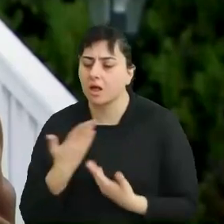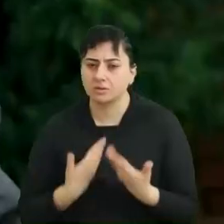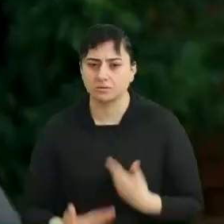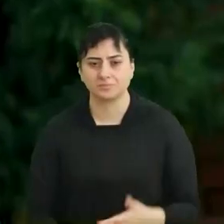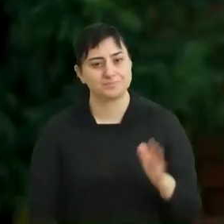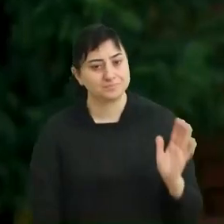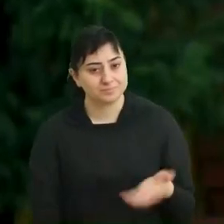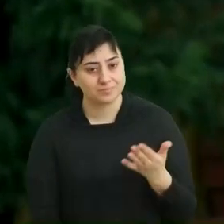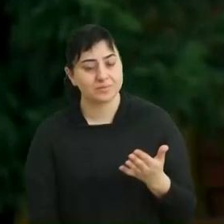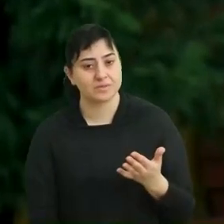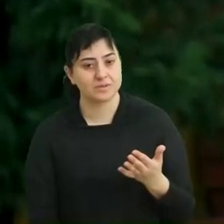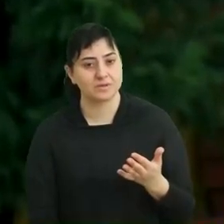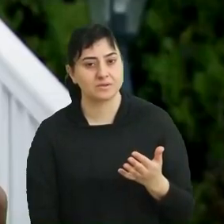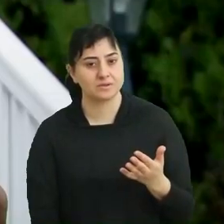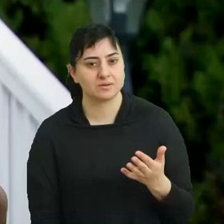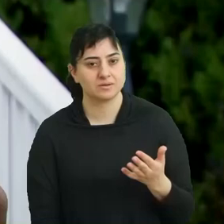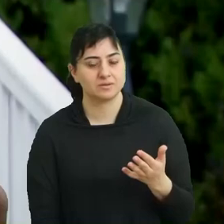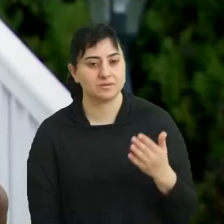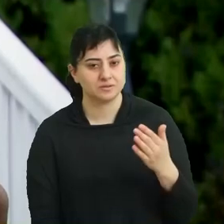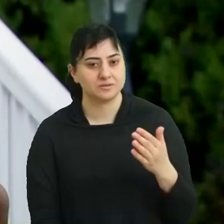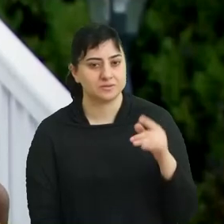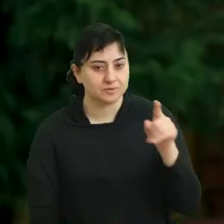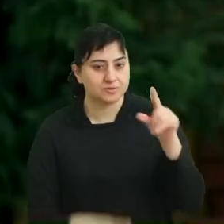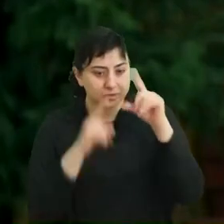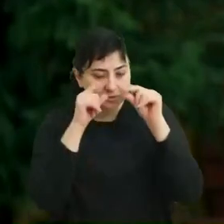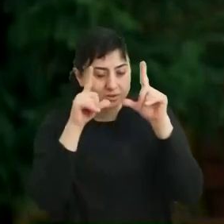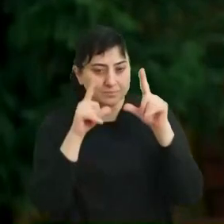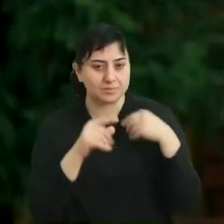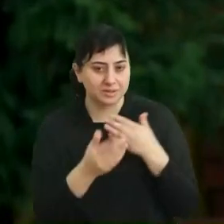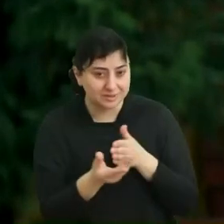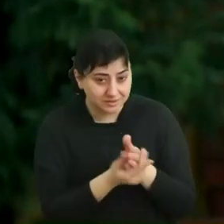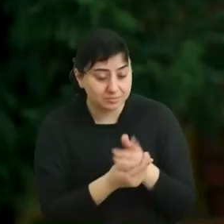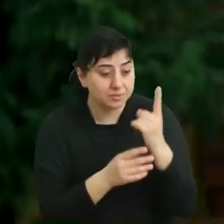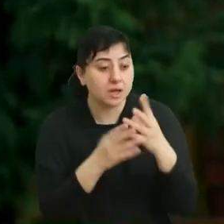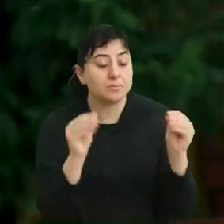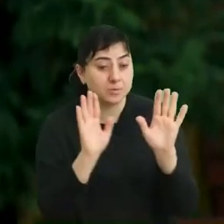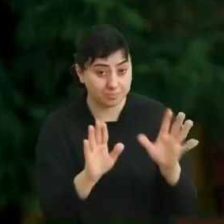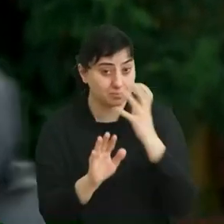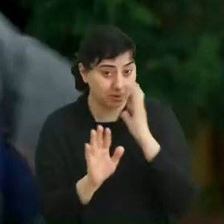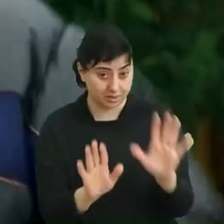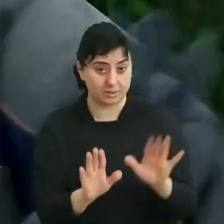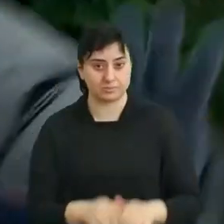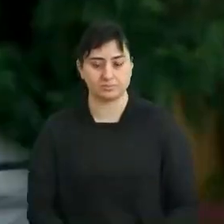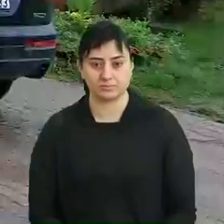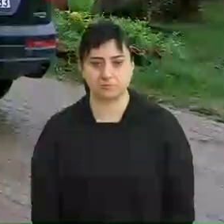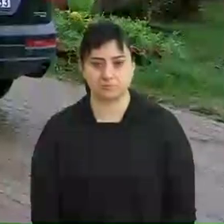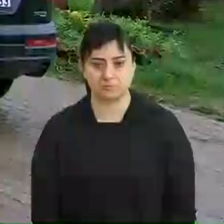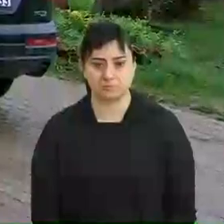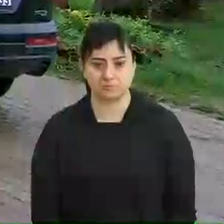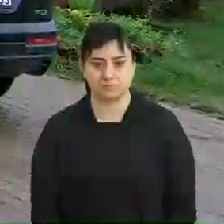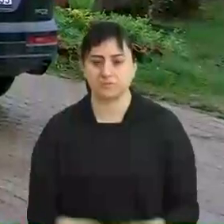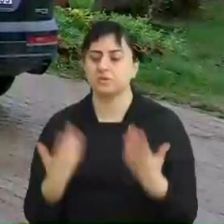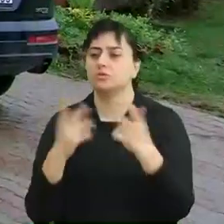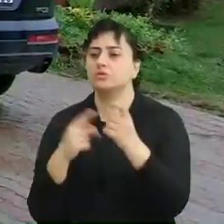bakalım şunu. Neyse, o zaman bekle. Göz açıp kapayıncaya kadar gireceğim. Sakın bir yere ayrılma. Bekle beni, tamam mı? Dur.